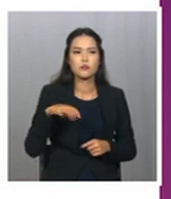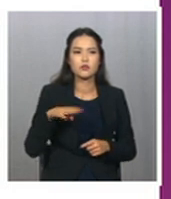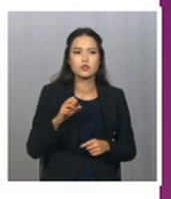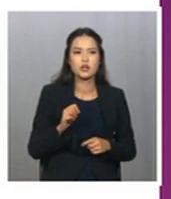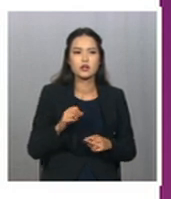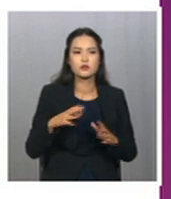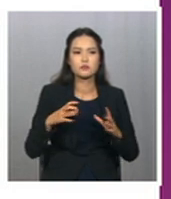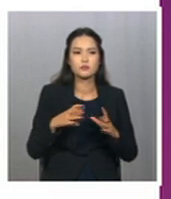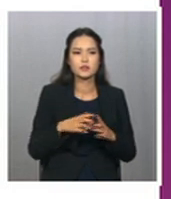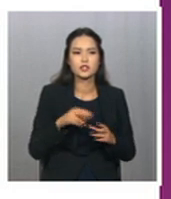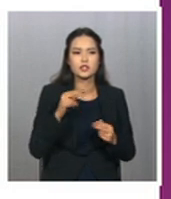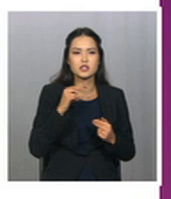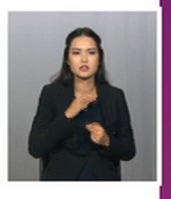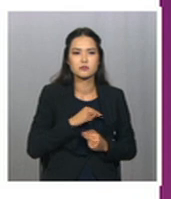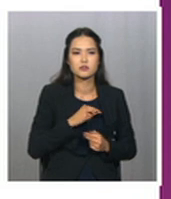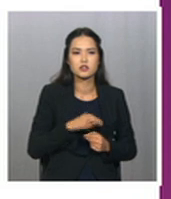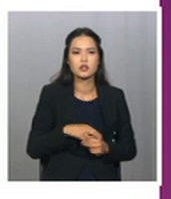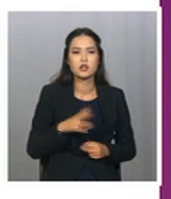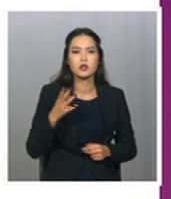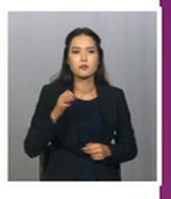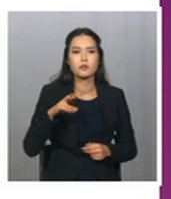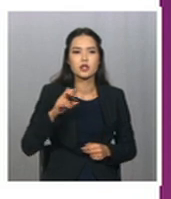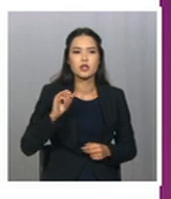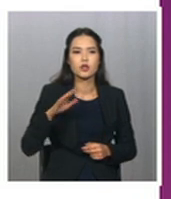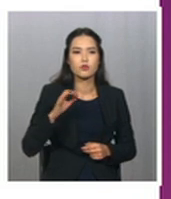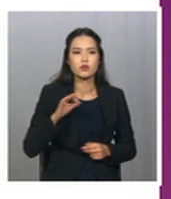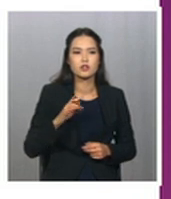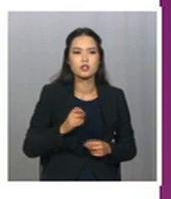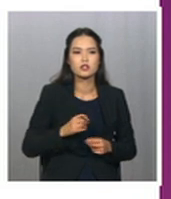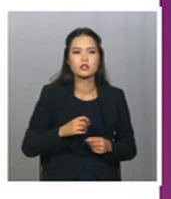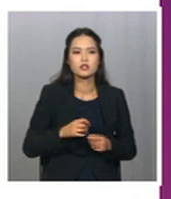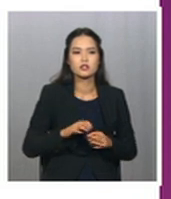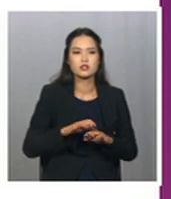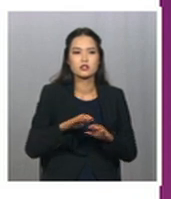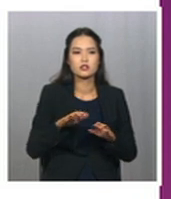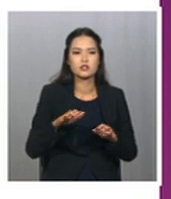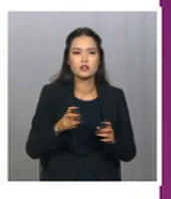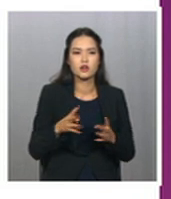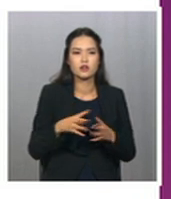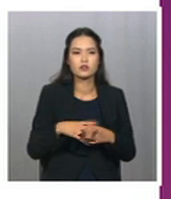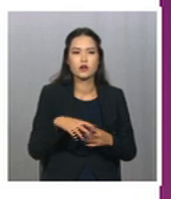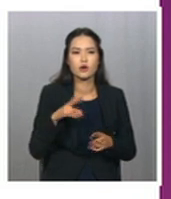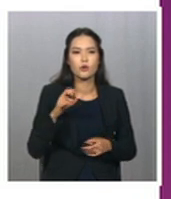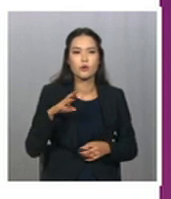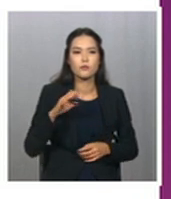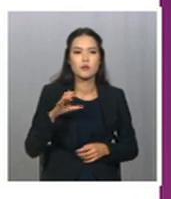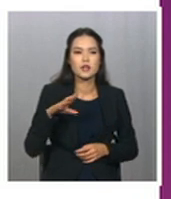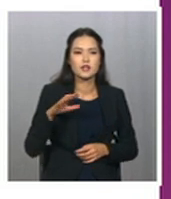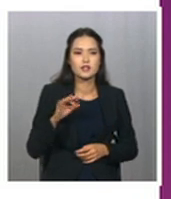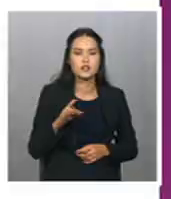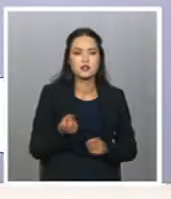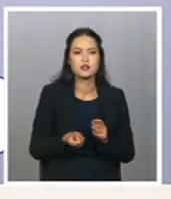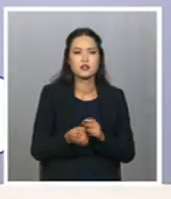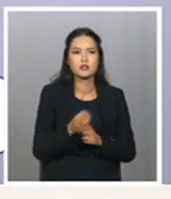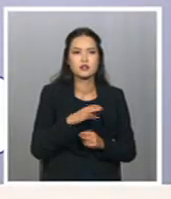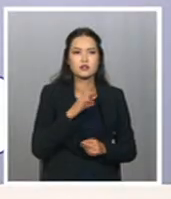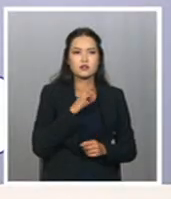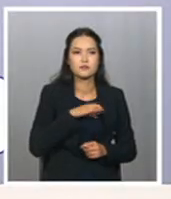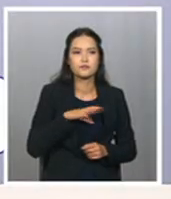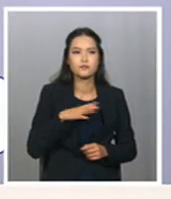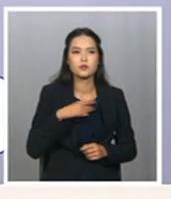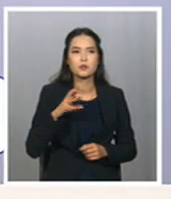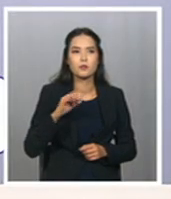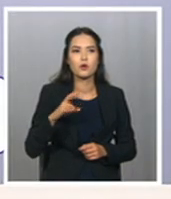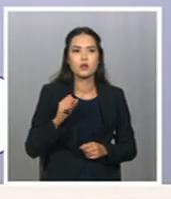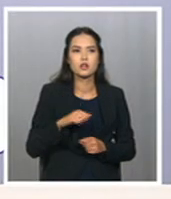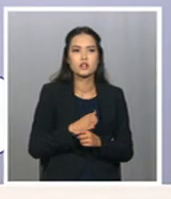Пошта бекетінің қызметін билеушілердің шабармандарымен қоса көпестер де пайдаланды. Моңғол